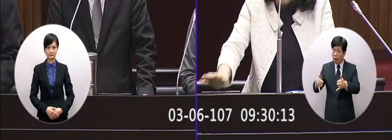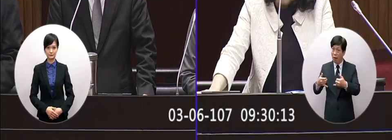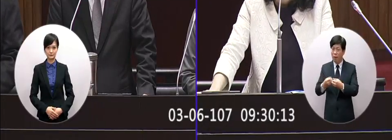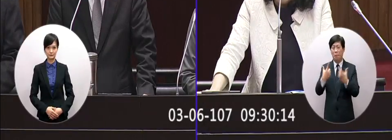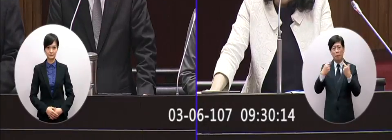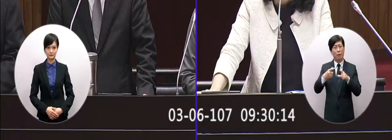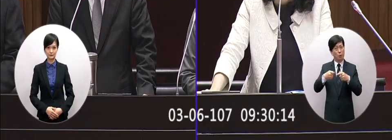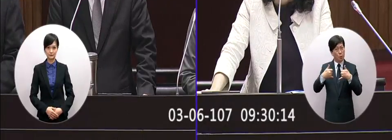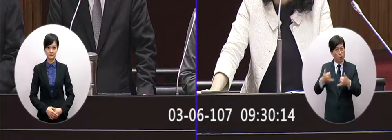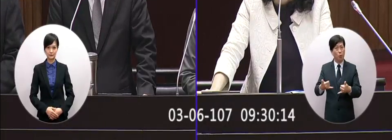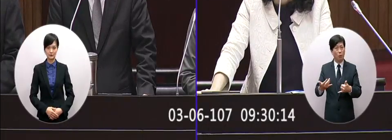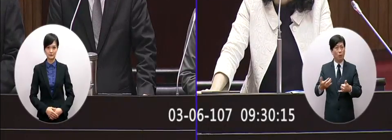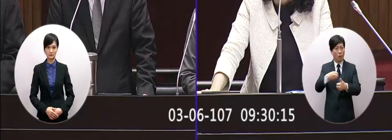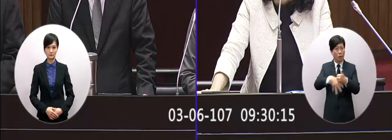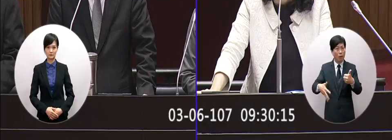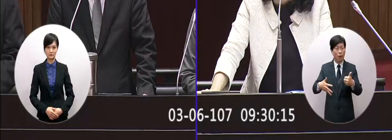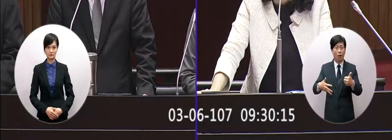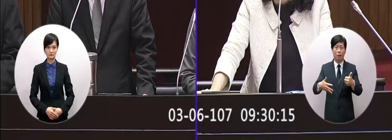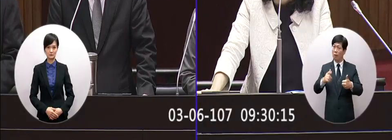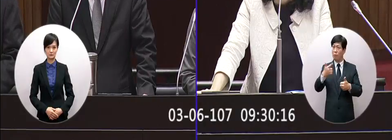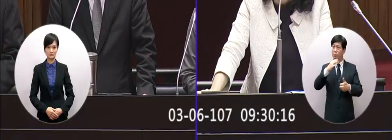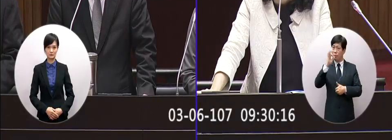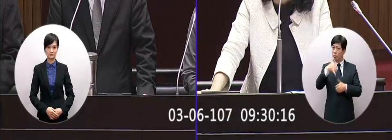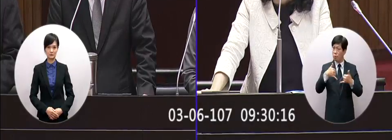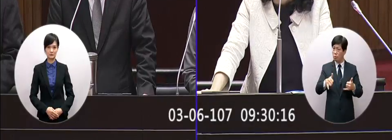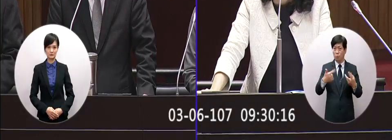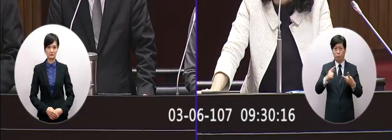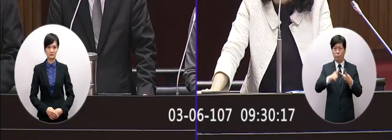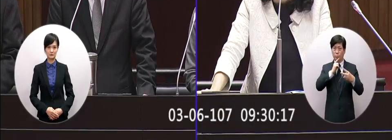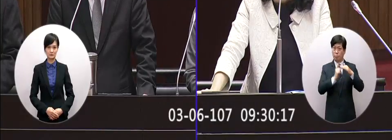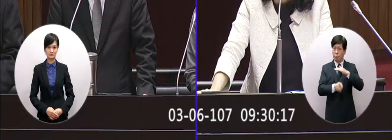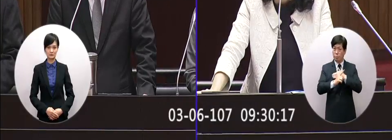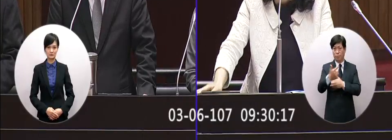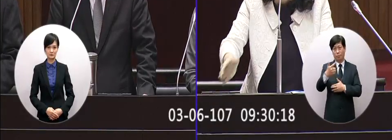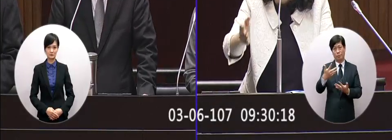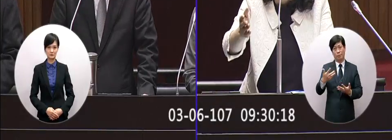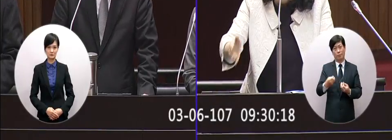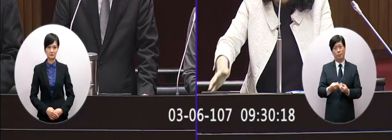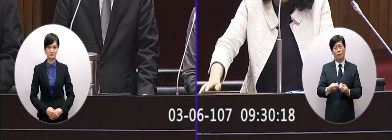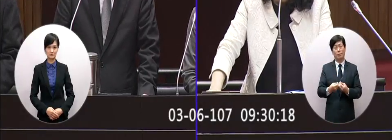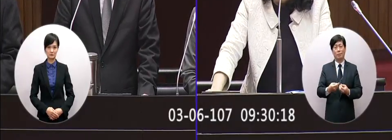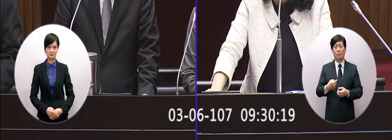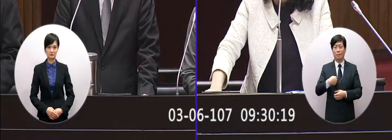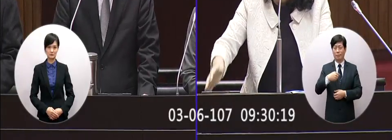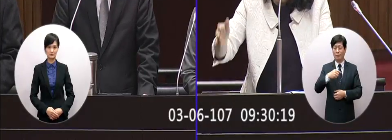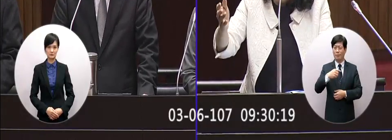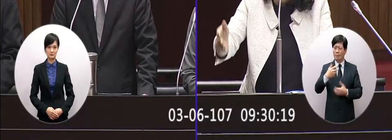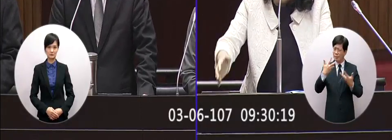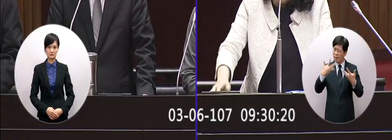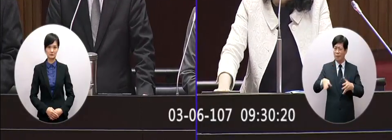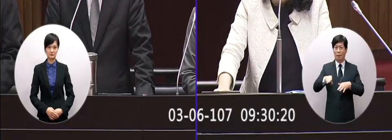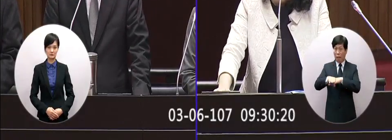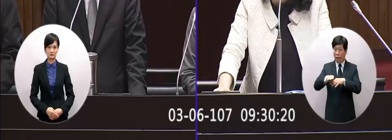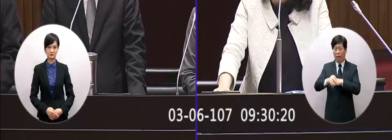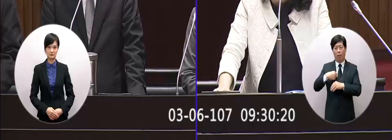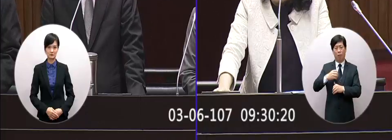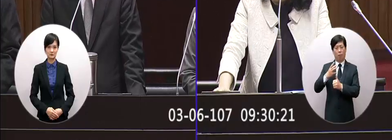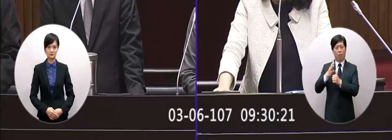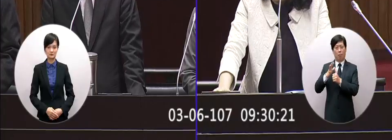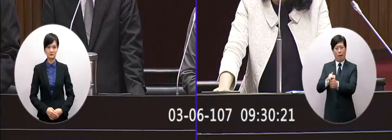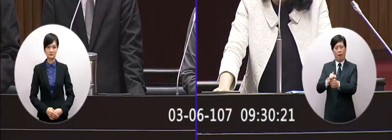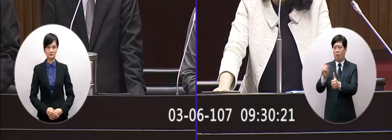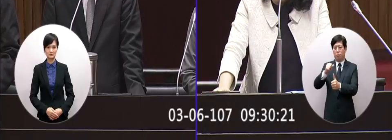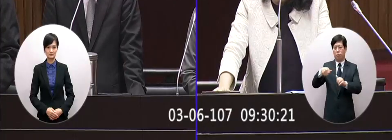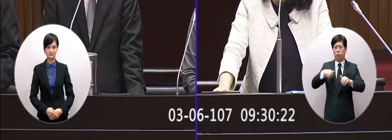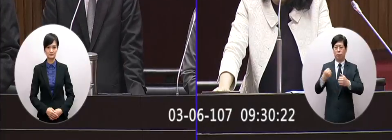是公路系统，它并不是快速路，也不是高速路。好，所以在这里我们很多的车辆是被限制的，